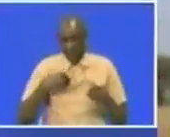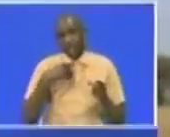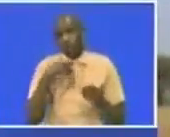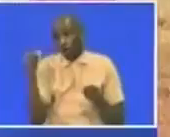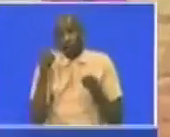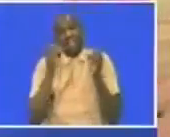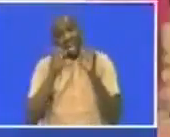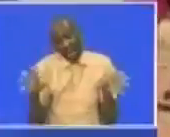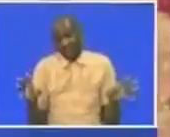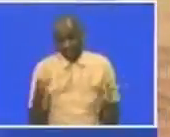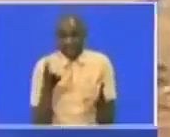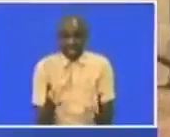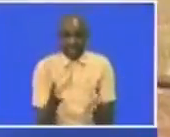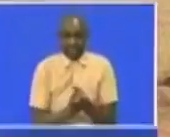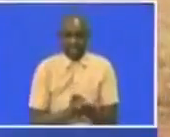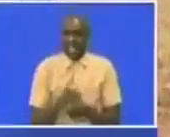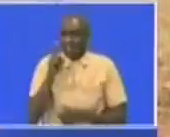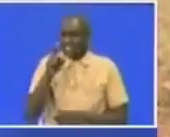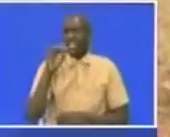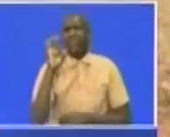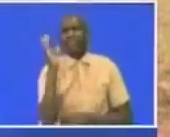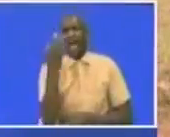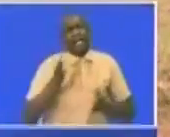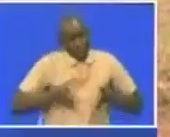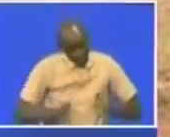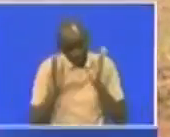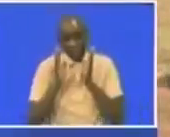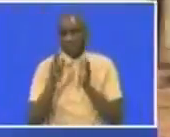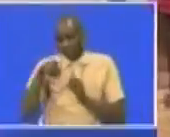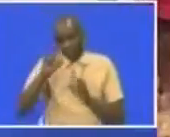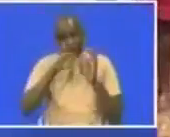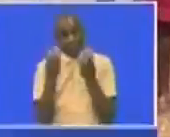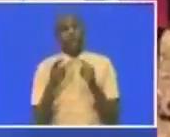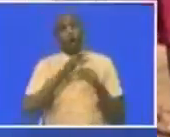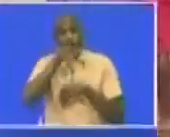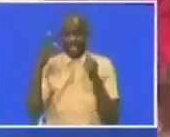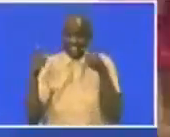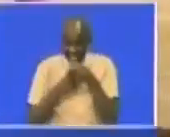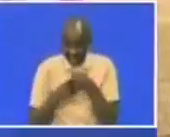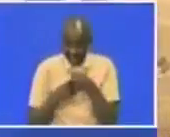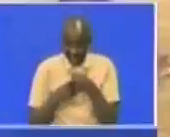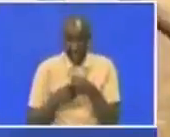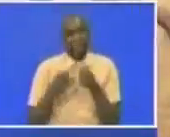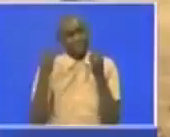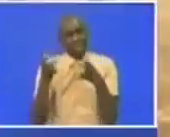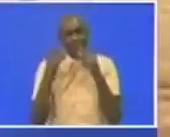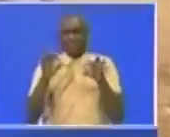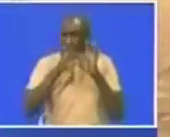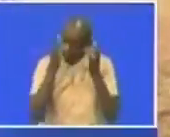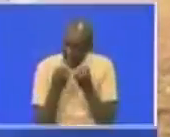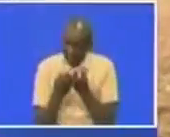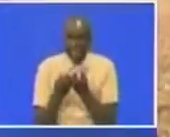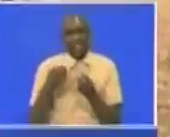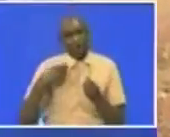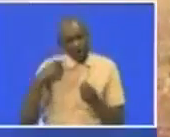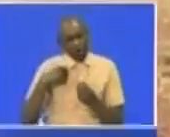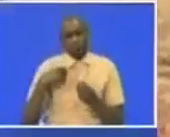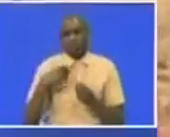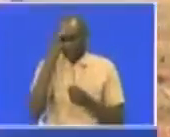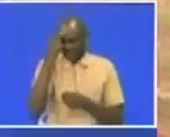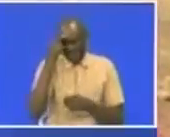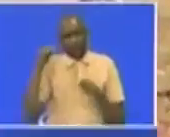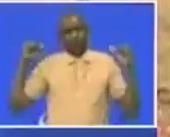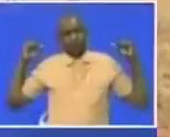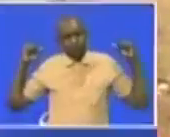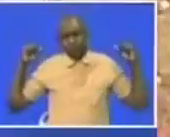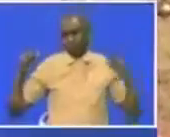anywhere. Ni mtoto wa tatu kati ya sita wa mzee Karinka. Kama zilivyo jamii nyingi za wafugaji wa kuhamahama, hela za